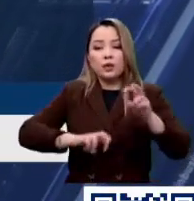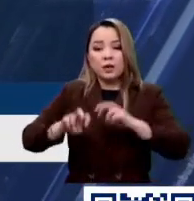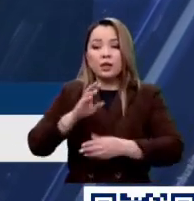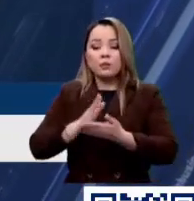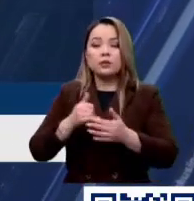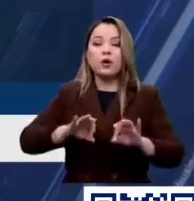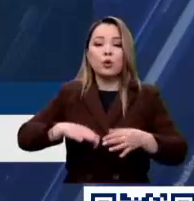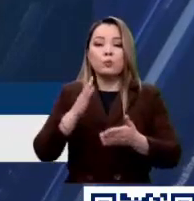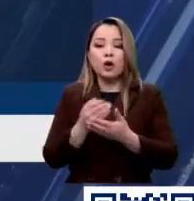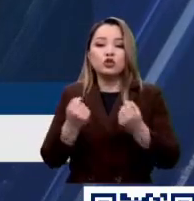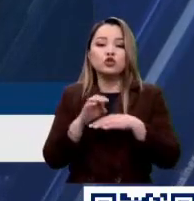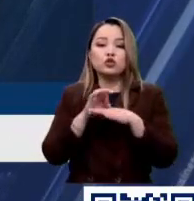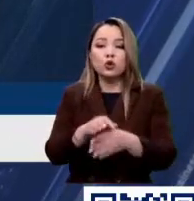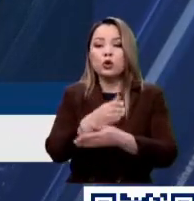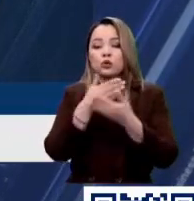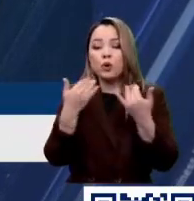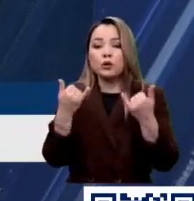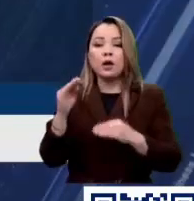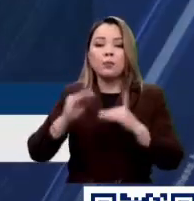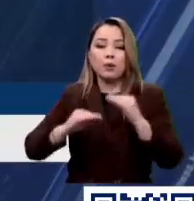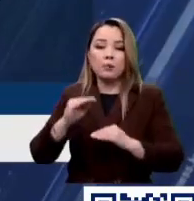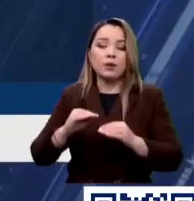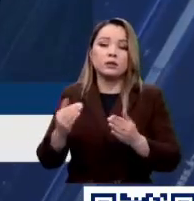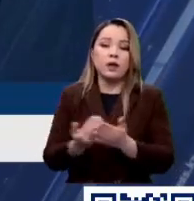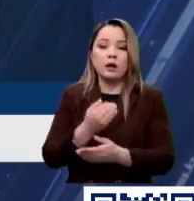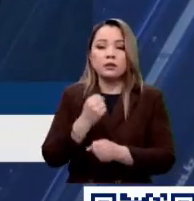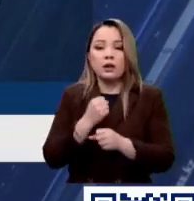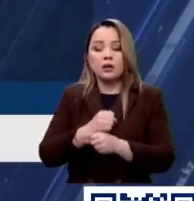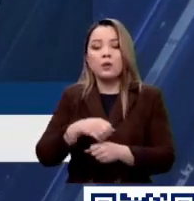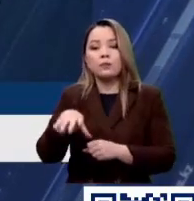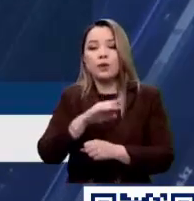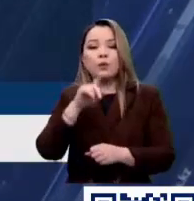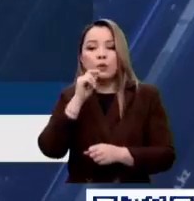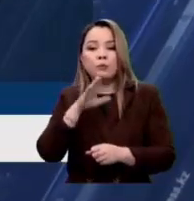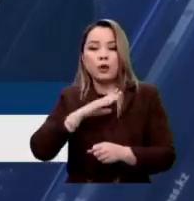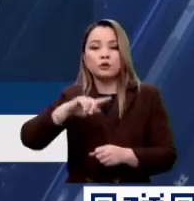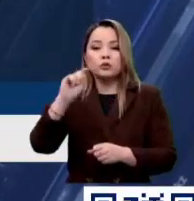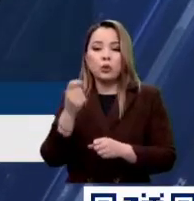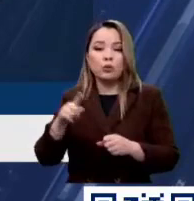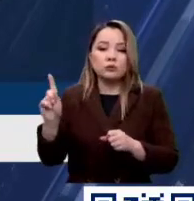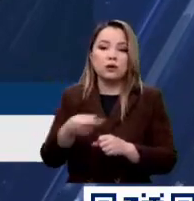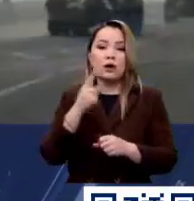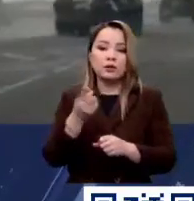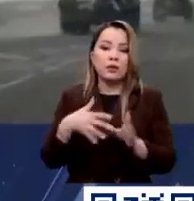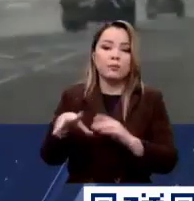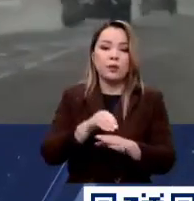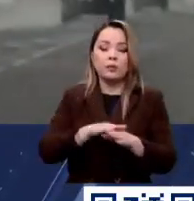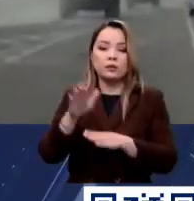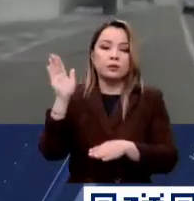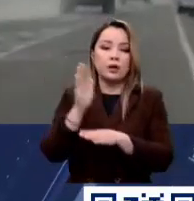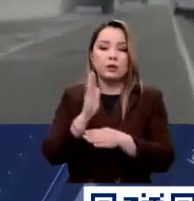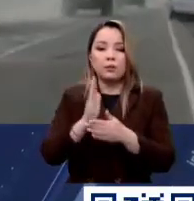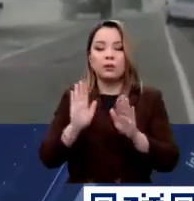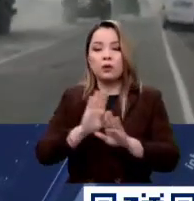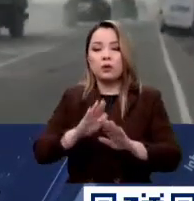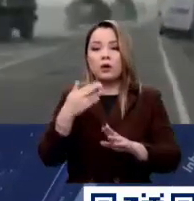енді. Көлік бар, жүргізушілер жоқ. Бұлардан мобилизация басталды ғой. Бәрін еркектердің бәрін мобилизеп соғысқа, армияға кетіп отыр. Мәселе ол ғана